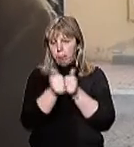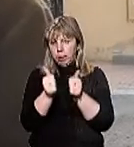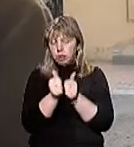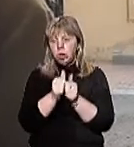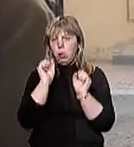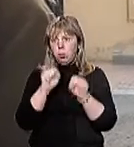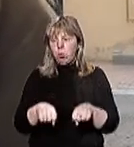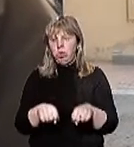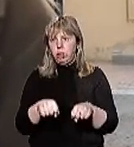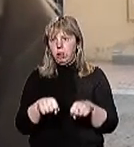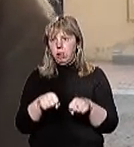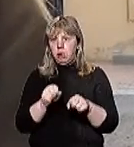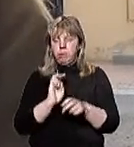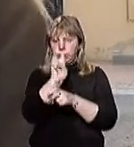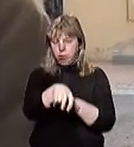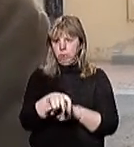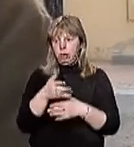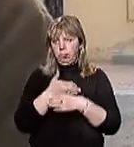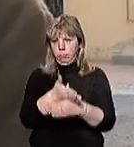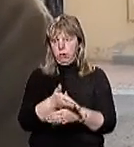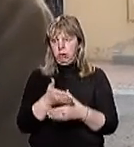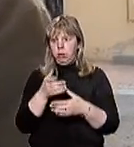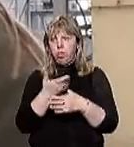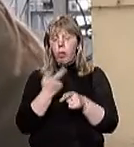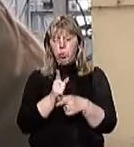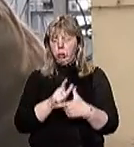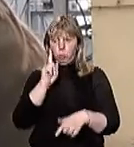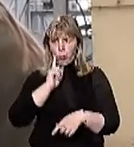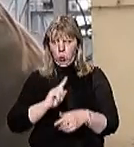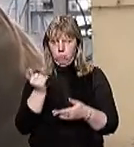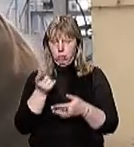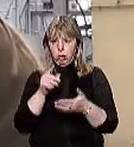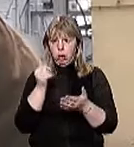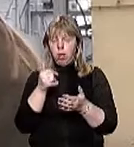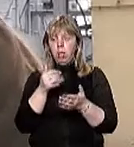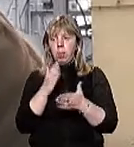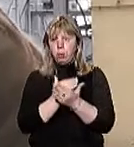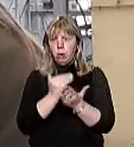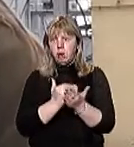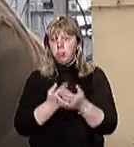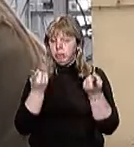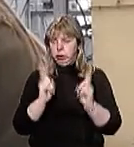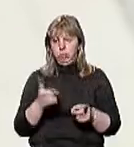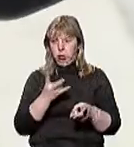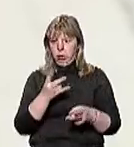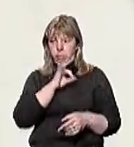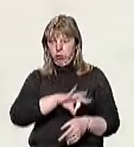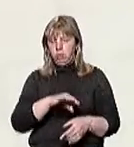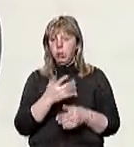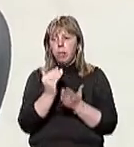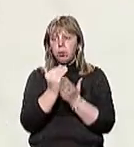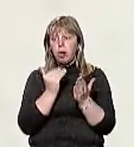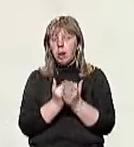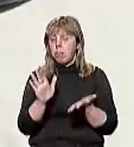може ніби взяти замовлення, так сказати. Система дуже зручна, і цей непростий час дійсно потрібна штука.